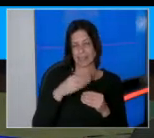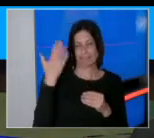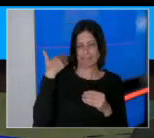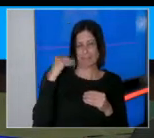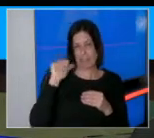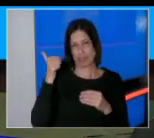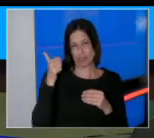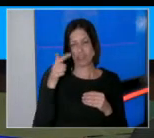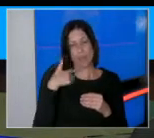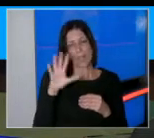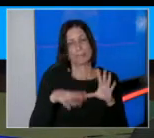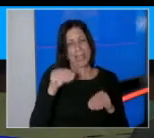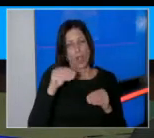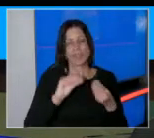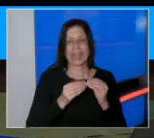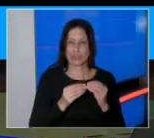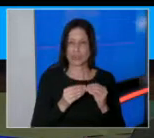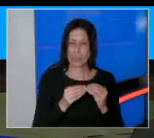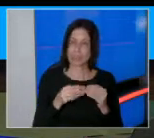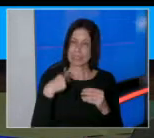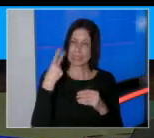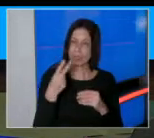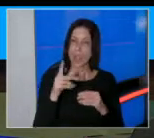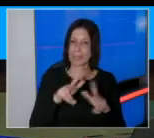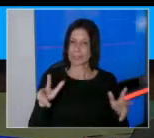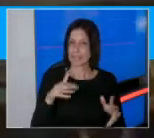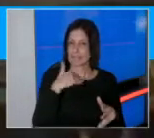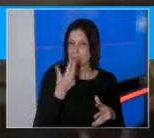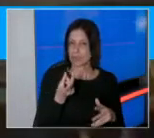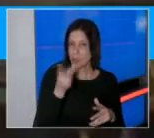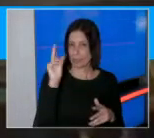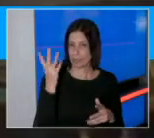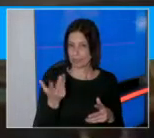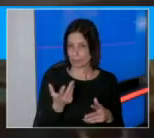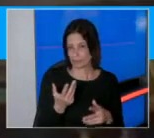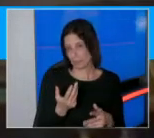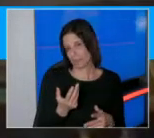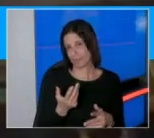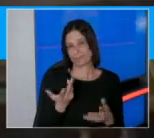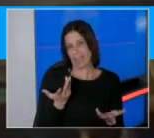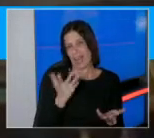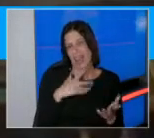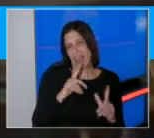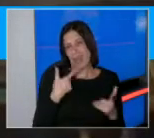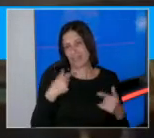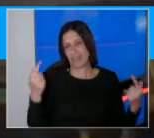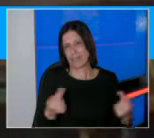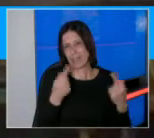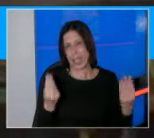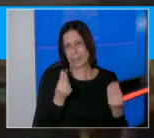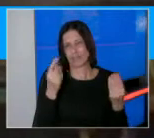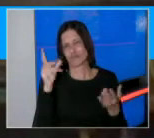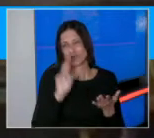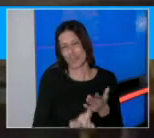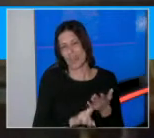שאם אנחנו הולכים לבחירות והקיצוצים האלה ייפלו עלינו, המצב יהיה גרוע יותר. הני, למה שאני אתווכח עם מישהו שהוא צודק?